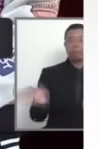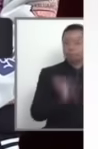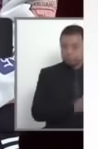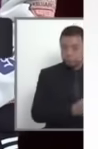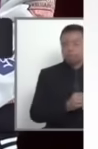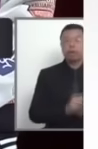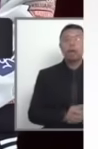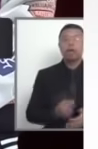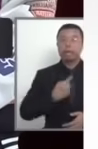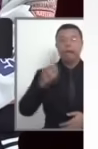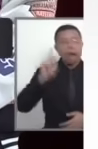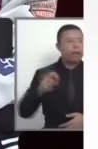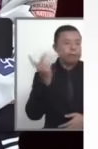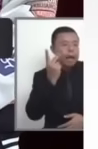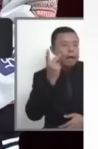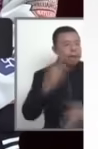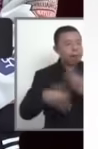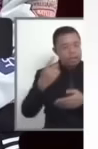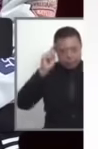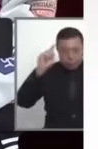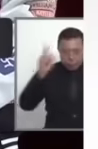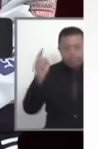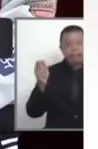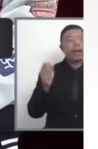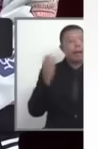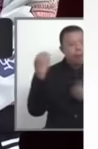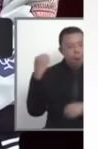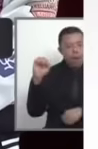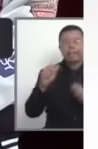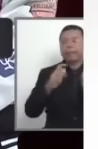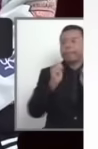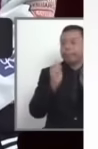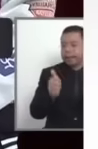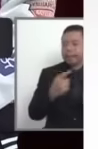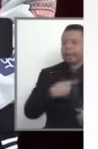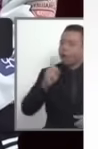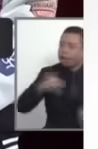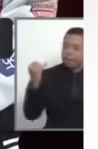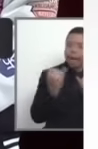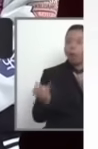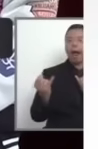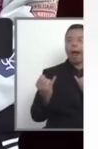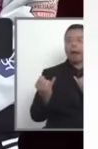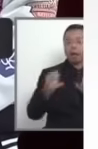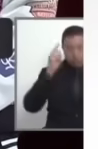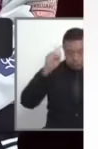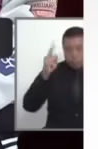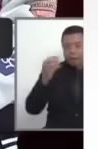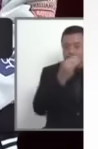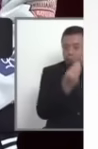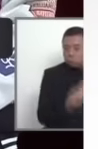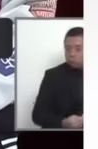memungkinkan hal-hal seperti itu terjadi di masa kekuasaannya kalau seandainya berkuasa, kira-kira gitu. Nah berikutnya juga yang menarik juga ya Putri ya,